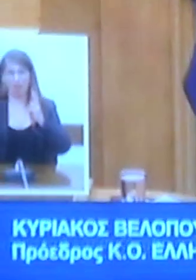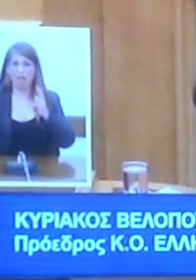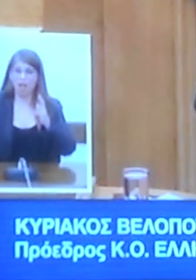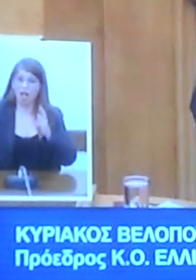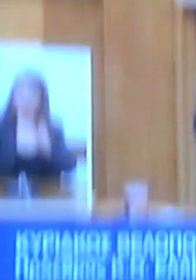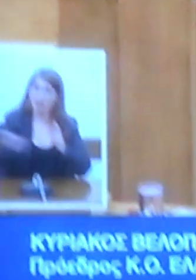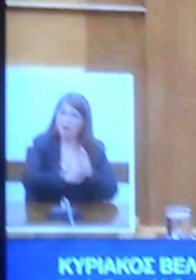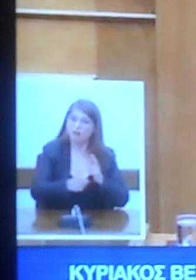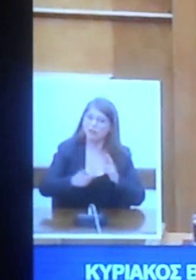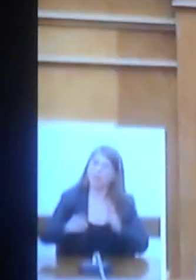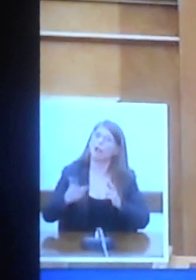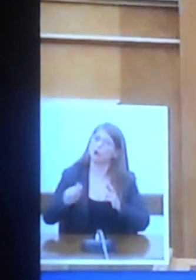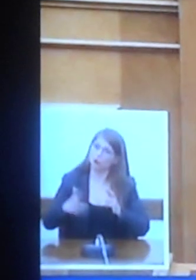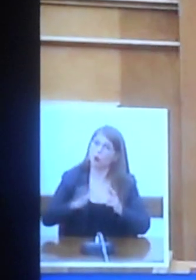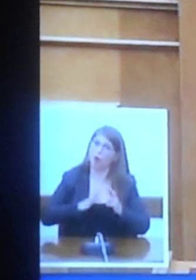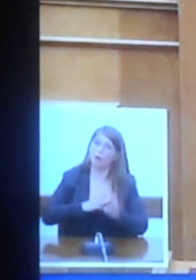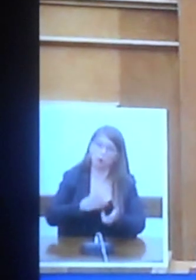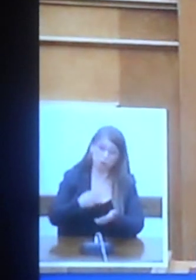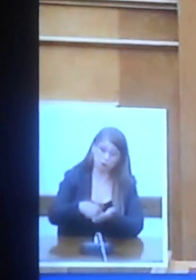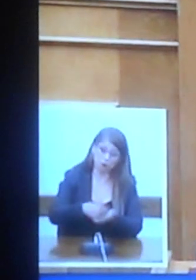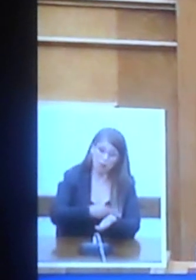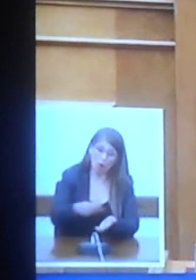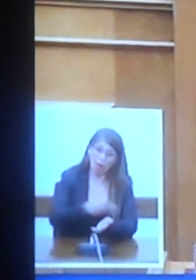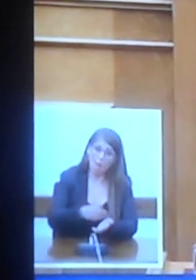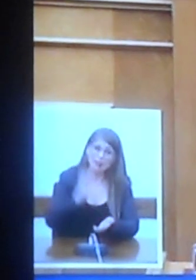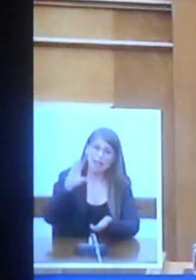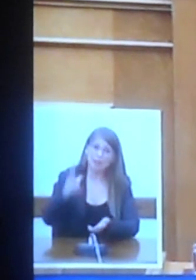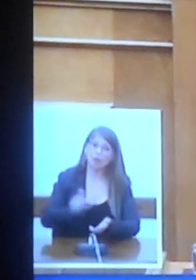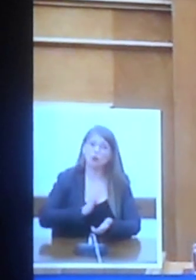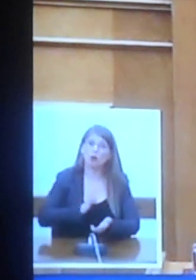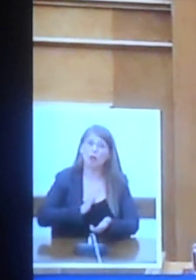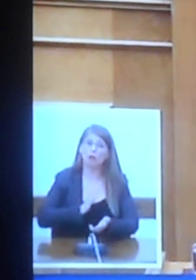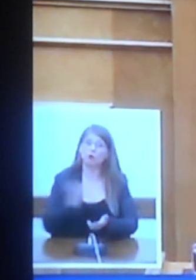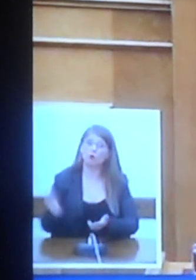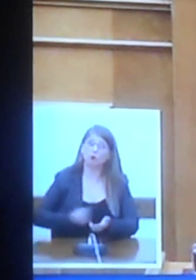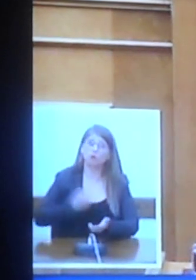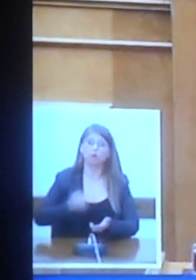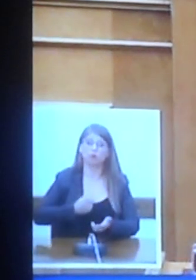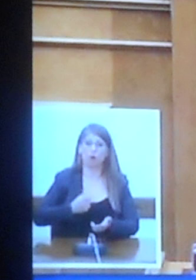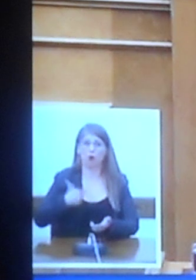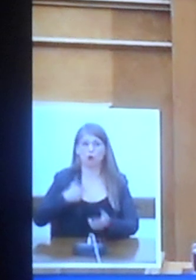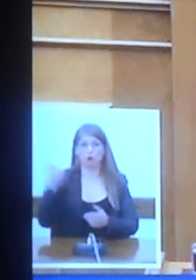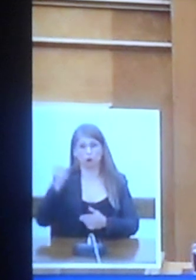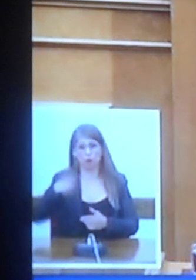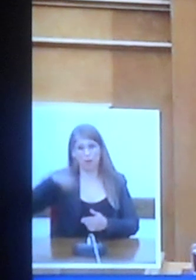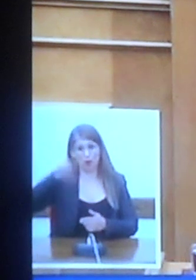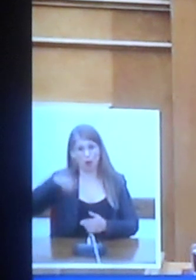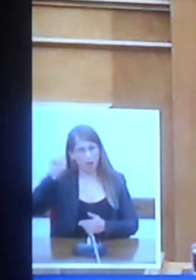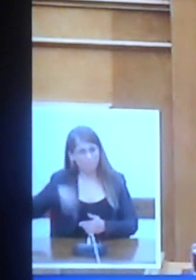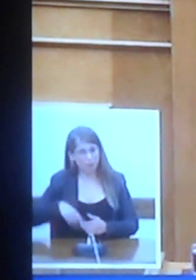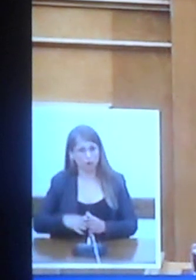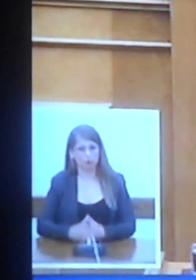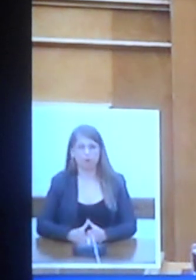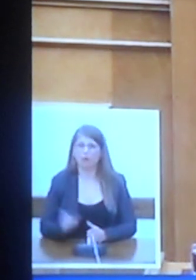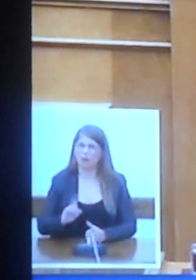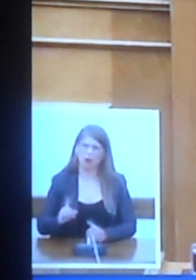πλατιά λαϊκά στρώματα που αιμολαγούν καθημερινά τον άνθρωπο του κόπου, του μόρφου, του μεροκάματου. Όχι τα πολεμένα σας παιδιά,